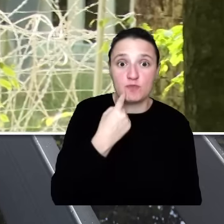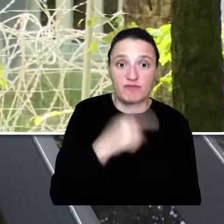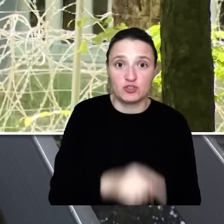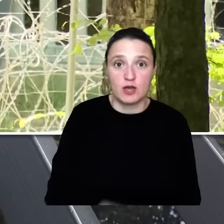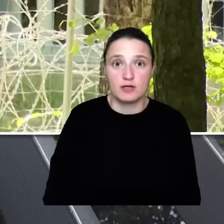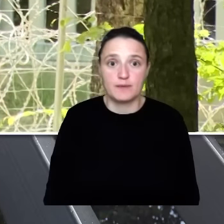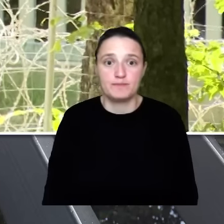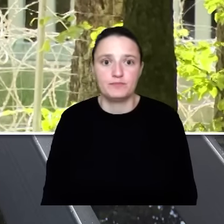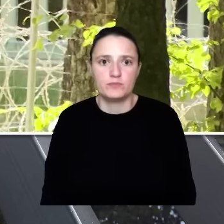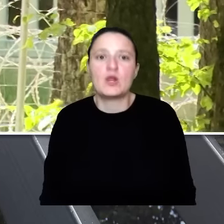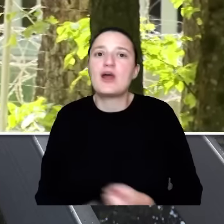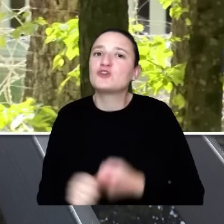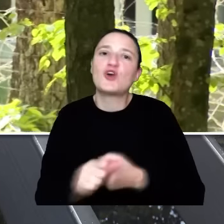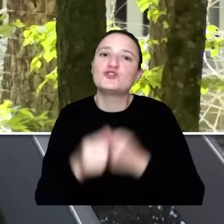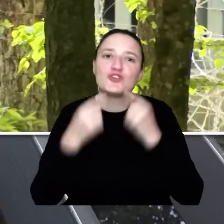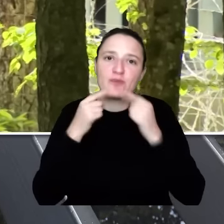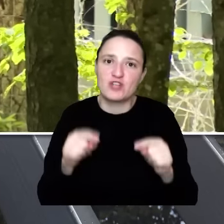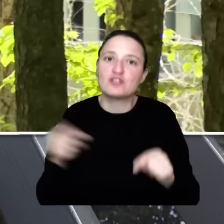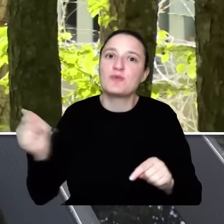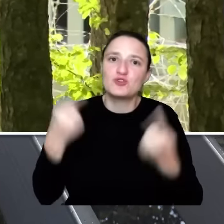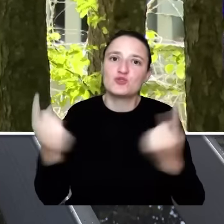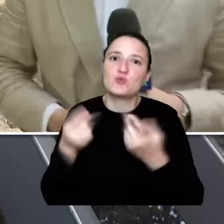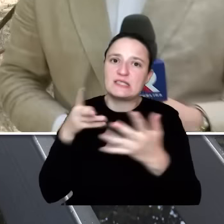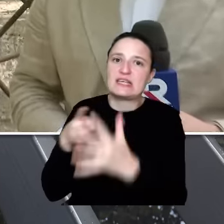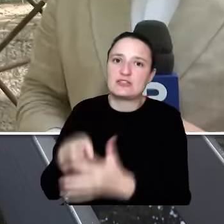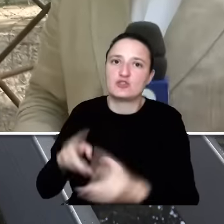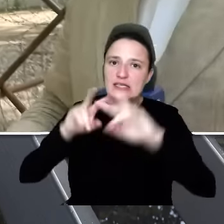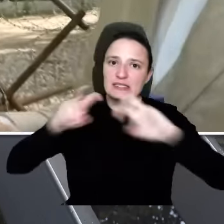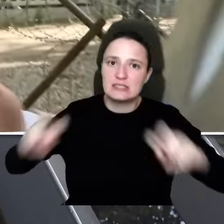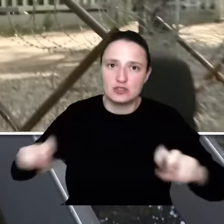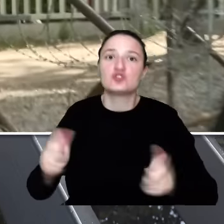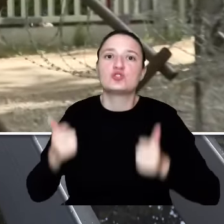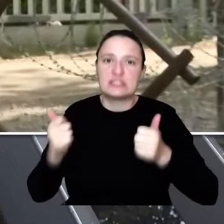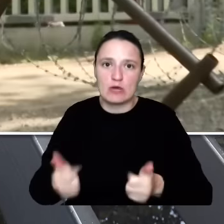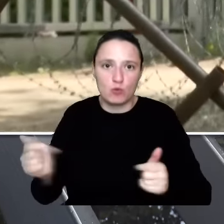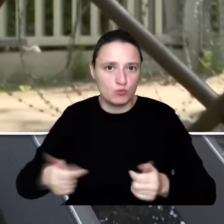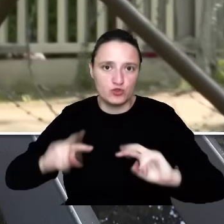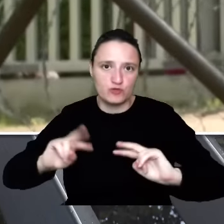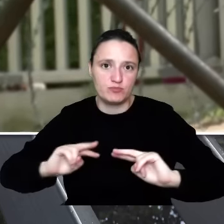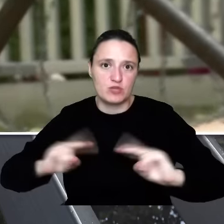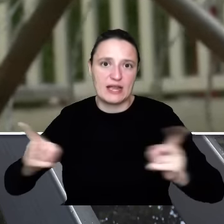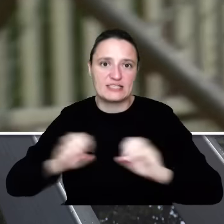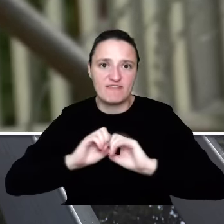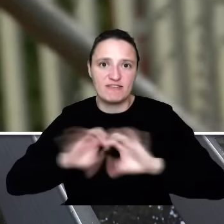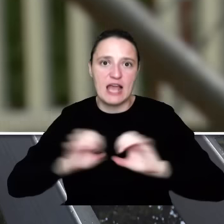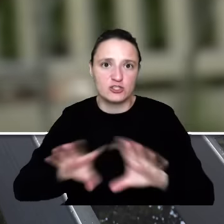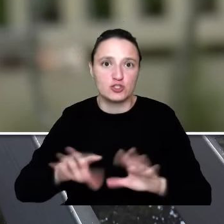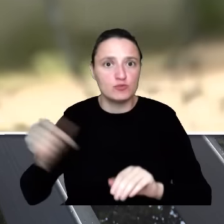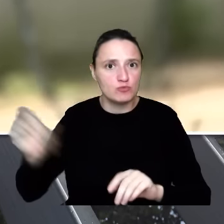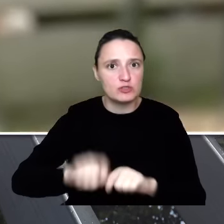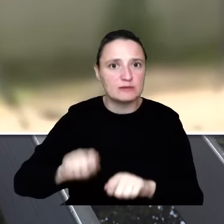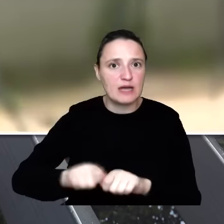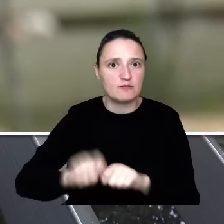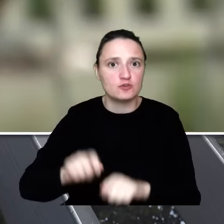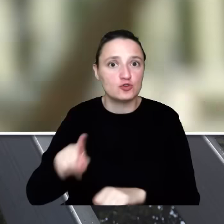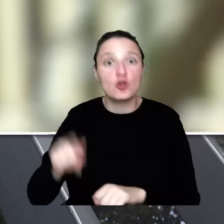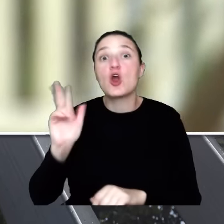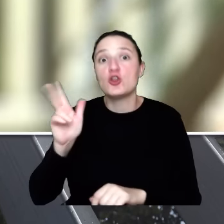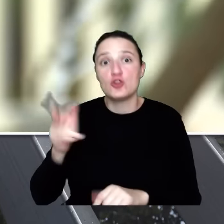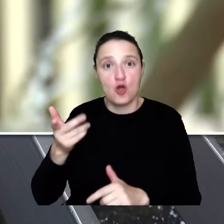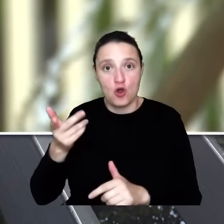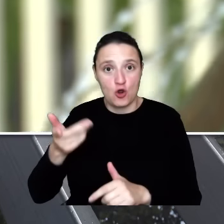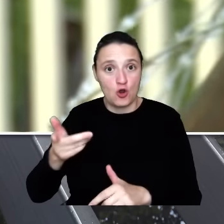polegała odpowiedzialność, bo jednak trzeba zdiagnozować tę sytuację, trzeba mówić o tym, co się stało, trzeba to wyjaśnić i trzeba rozliczyć tych, którzy do tego doprowadzili. A